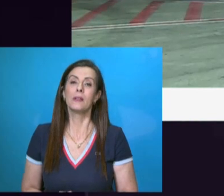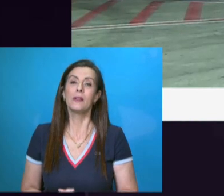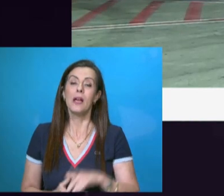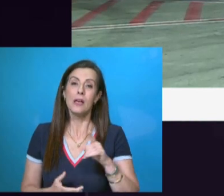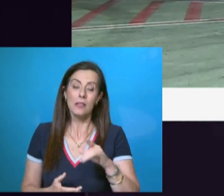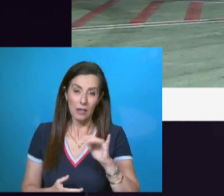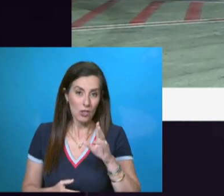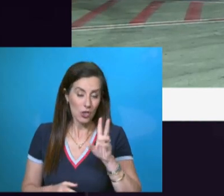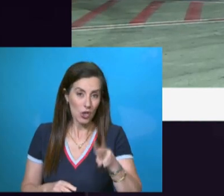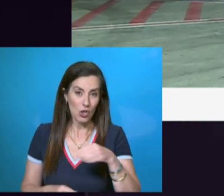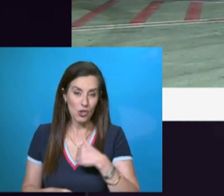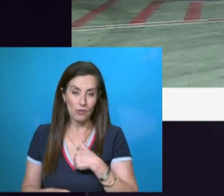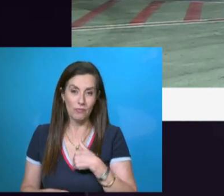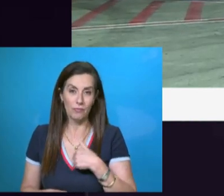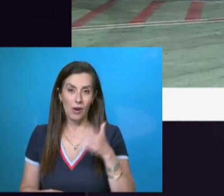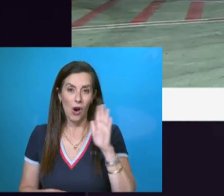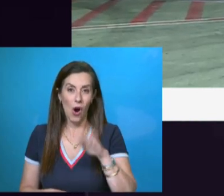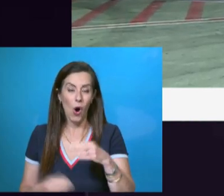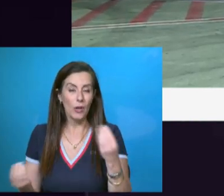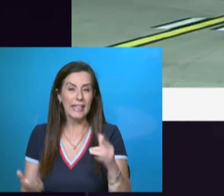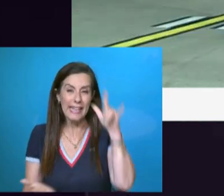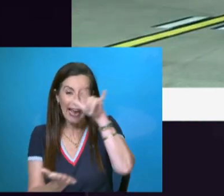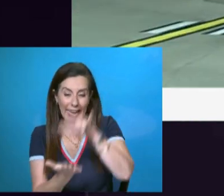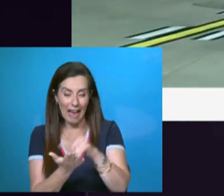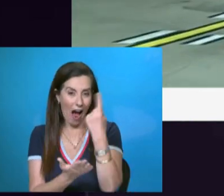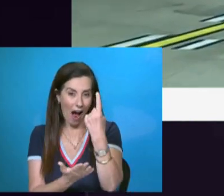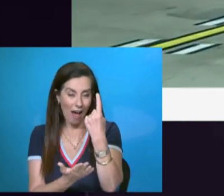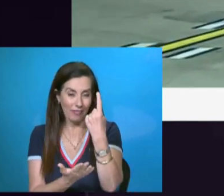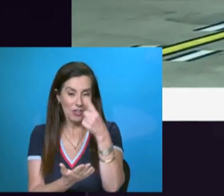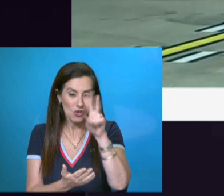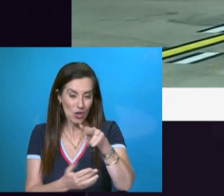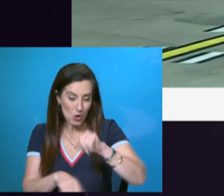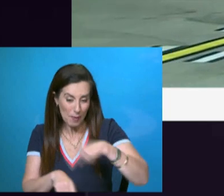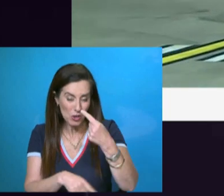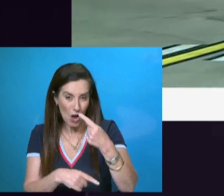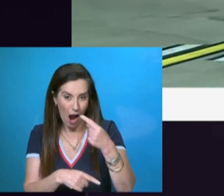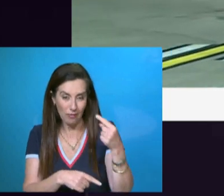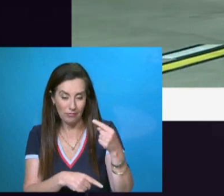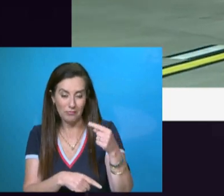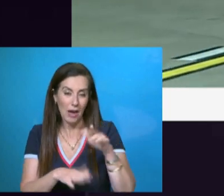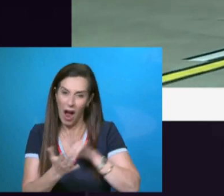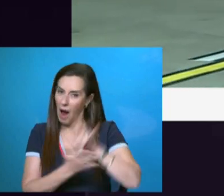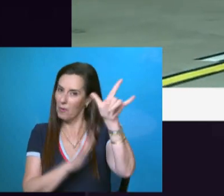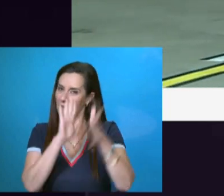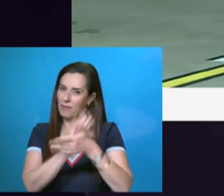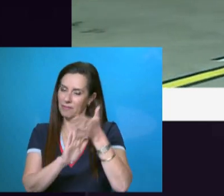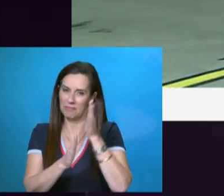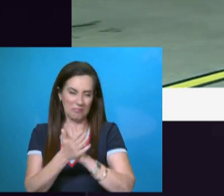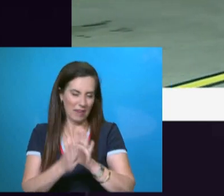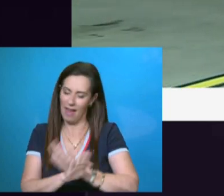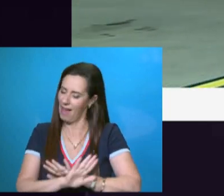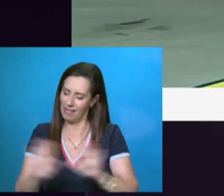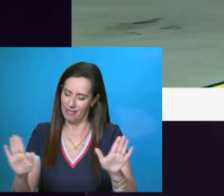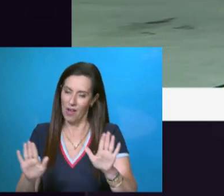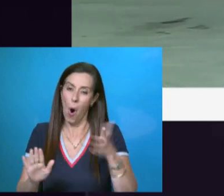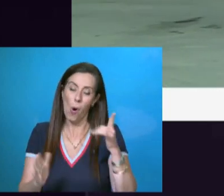בעצם עוד איזושהי נחיתה שצפויה כאן במהלך השעה הקרובה. המראות כבר כנראה לא יהיו מכאן, ייתכן שעוד איזשהו